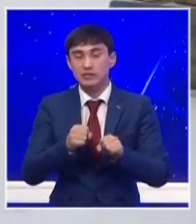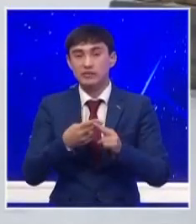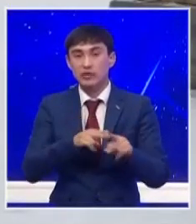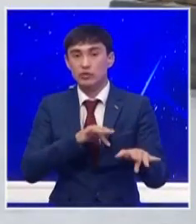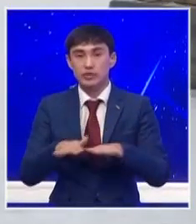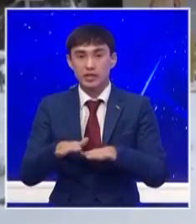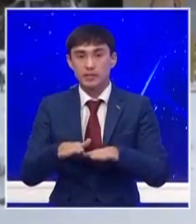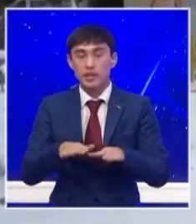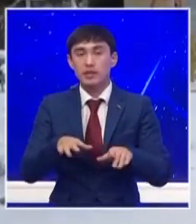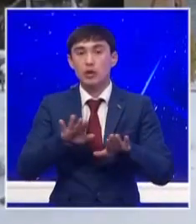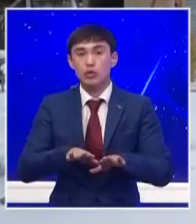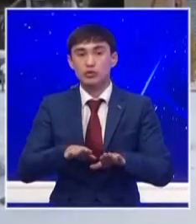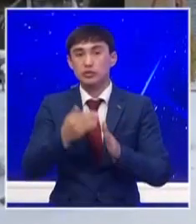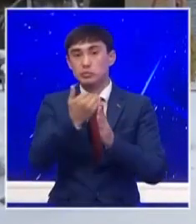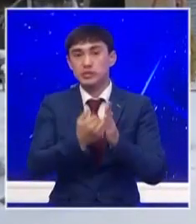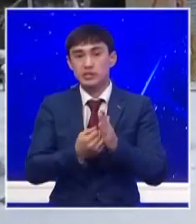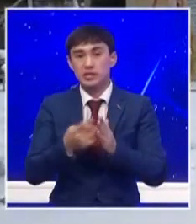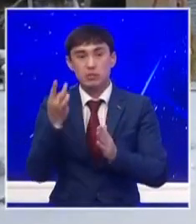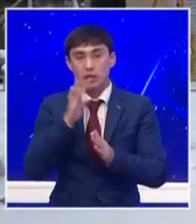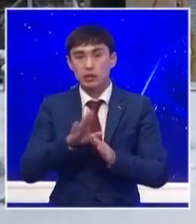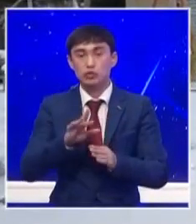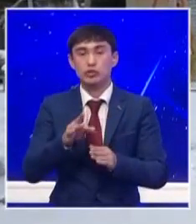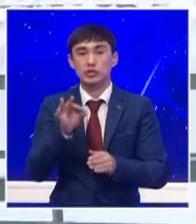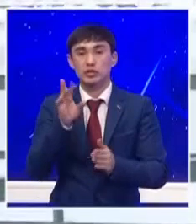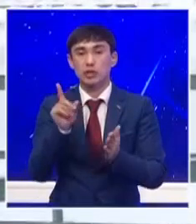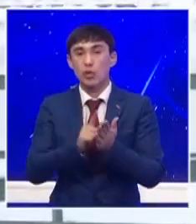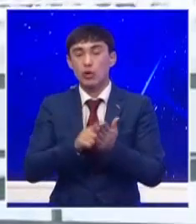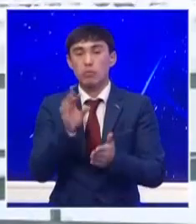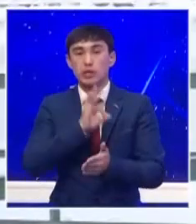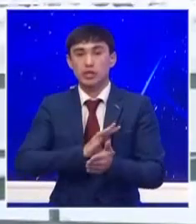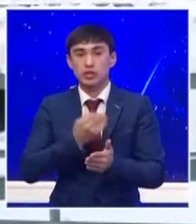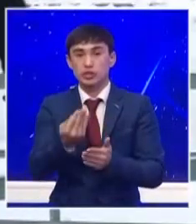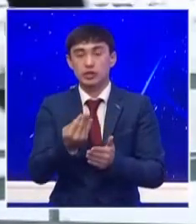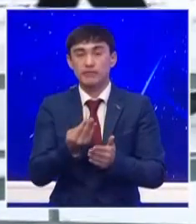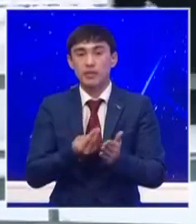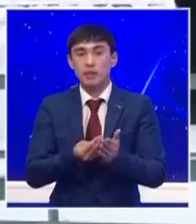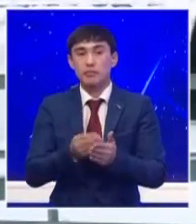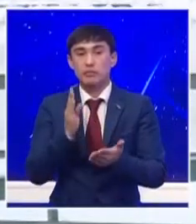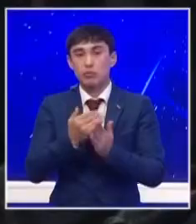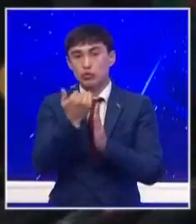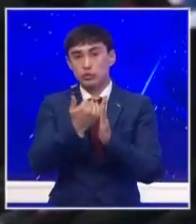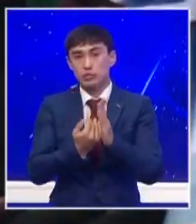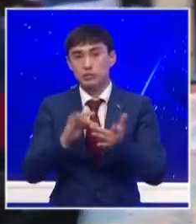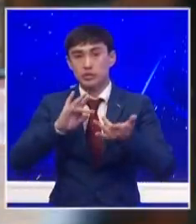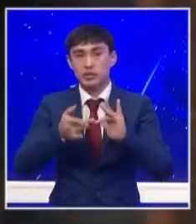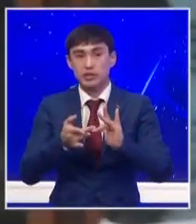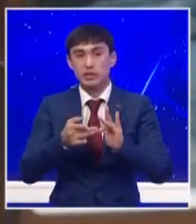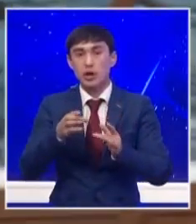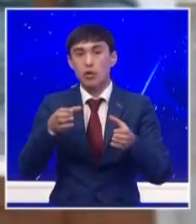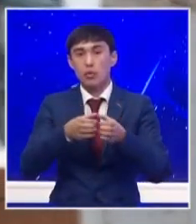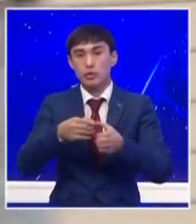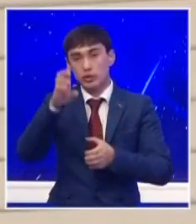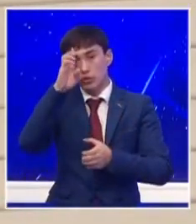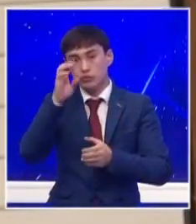деятельность или находитесь в списке неблагонадежных налогоплательщиков можно По ссылкам электронных сервисов интернет-ресурсов комитета